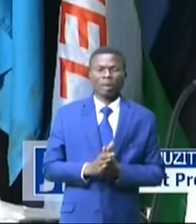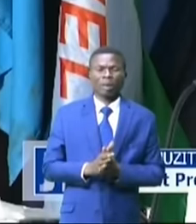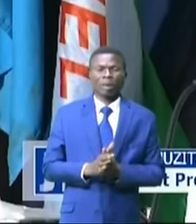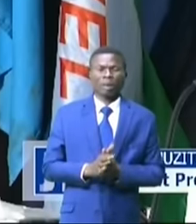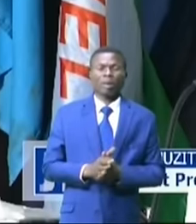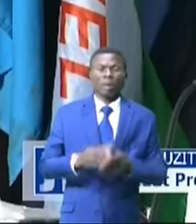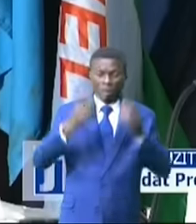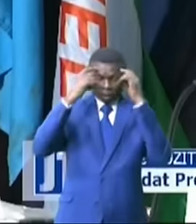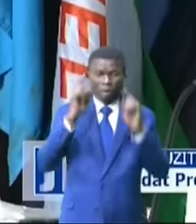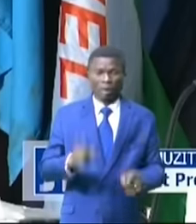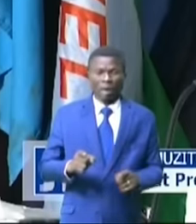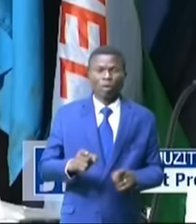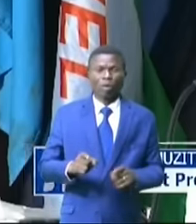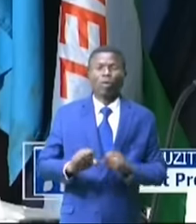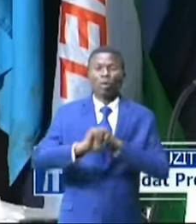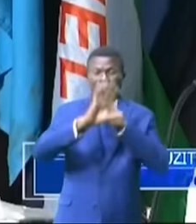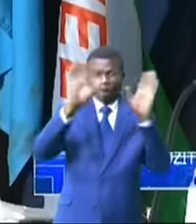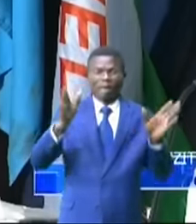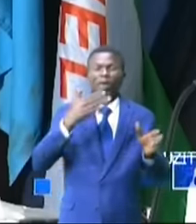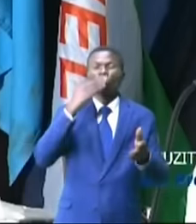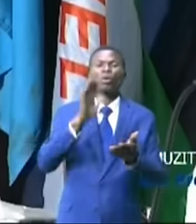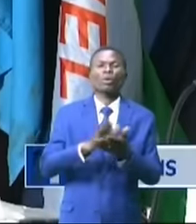avons